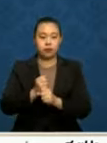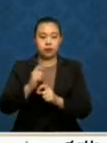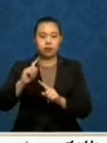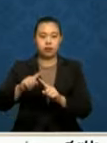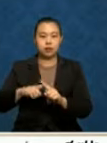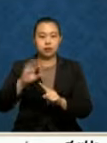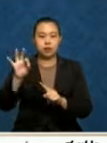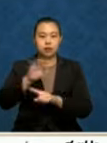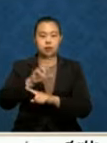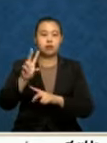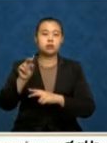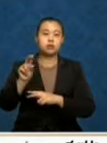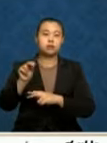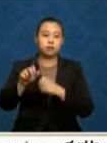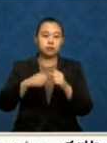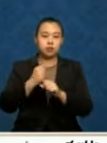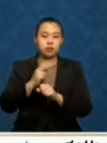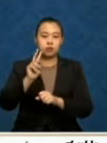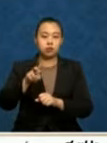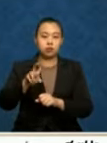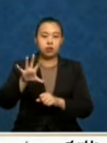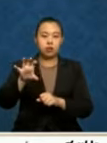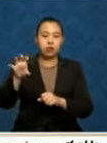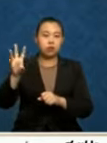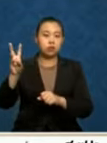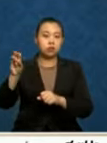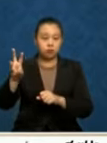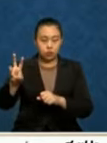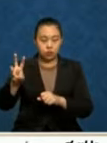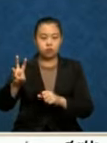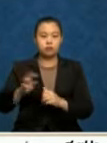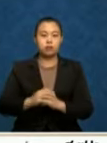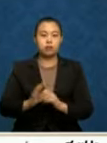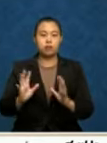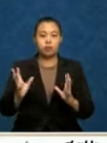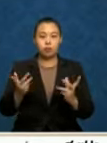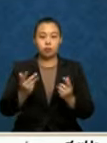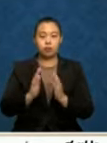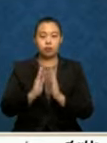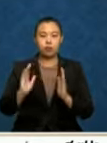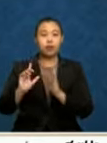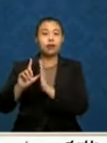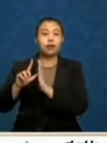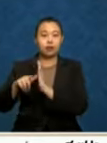30กันยายน2566นะครับขอบคุณท่านเลขาครับขอบคุณหน่วยงานนะครับ